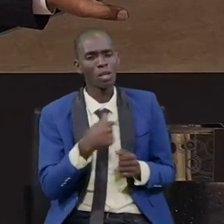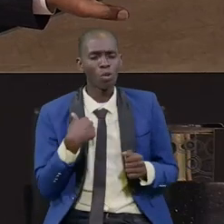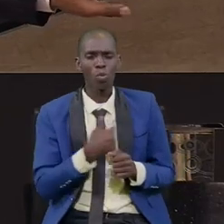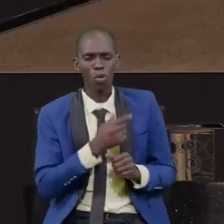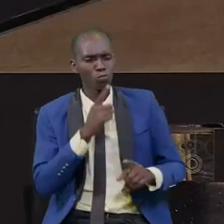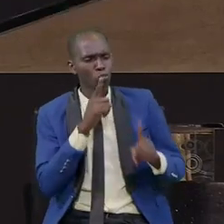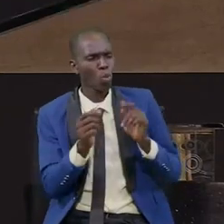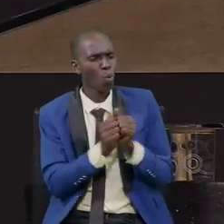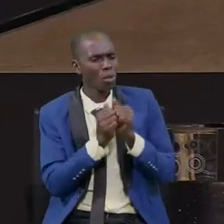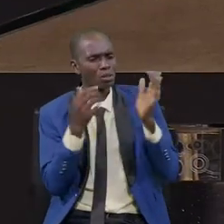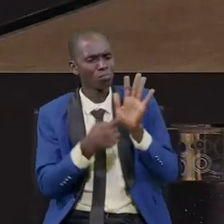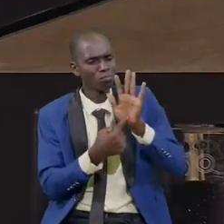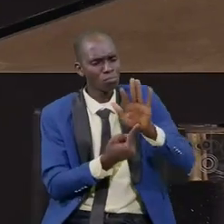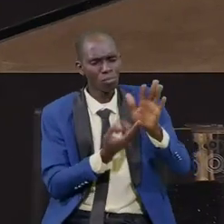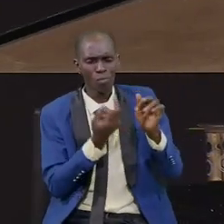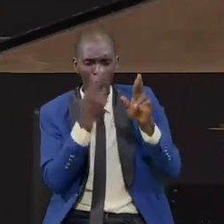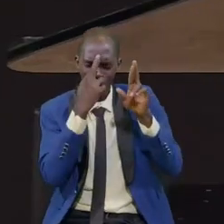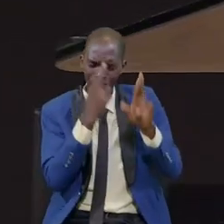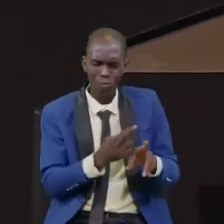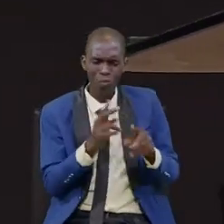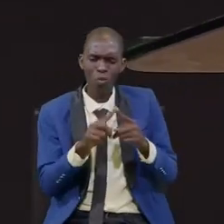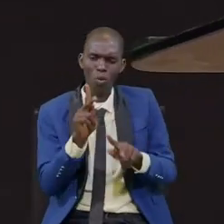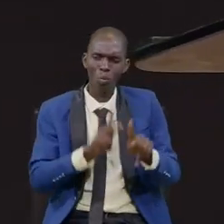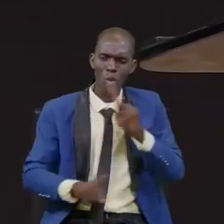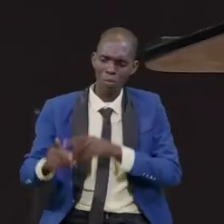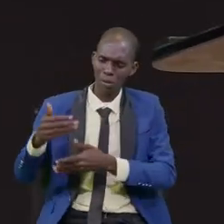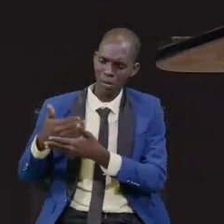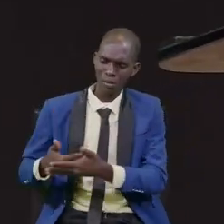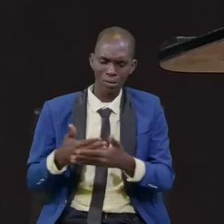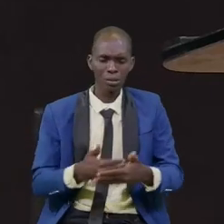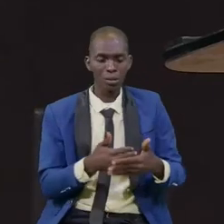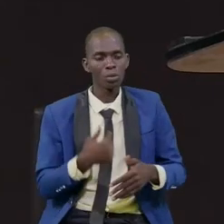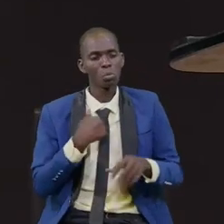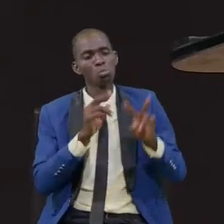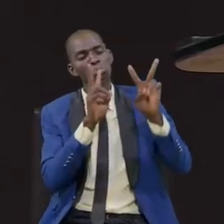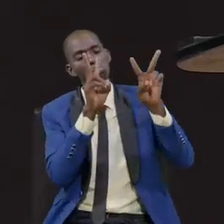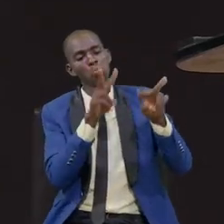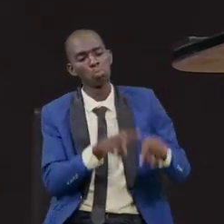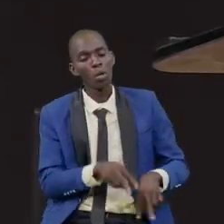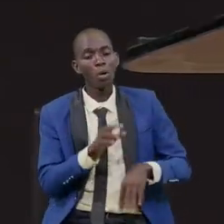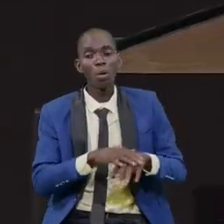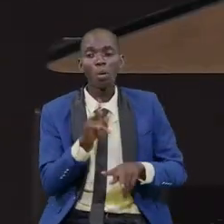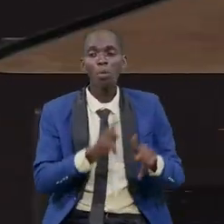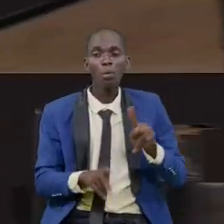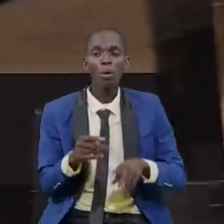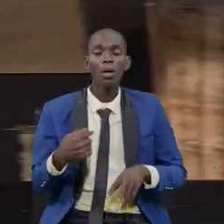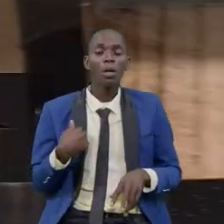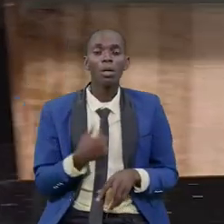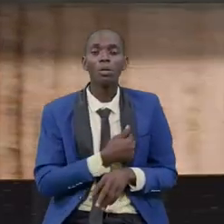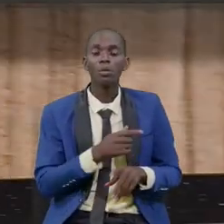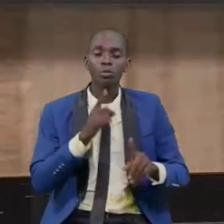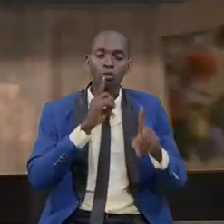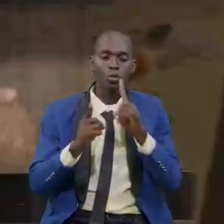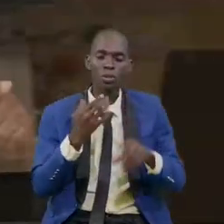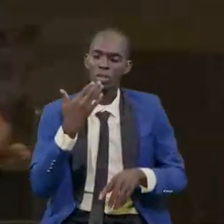parle avec impolitesse à tout le monde, on les néglige, on les foule aux pieds. Lorsque nous